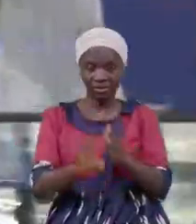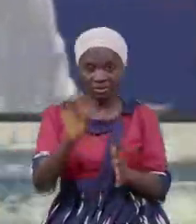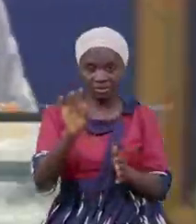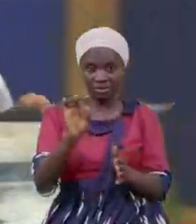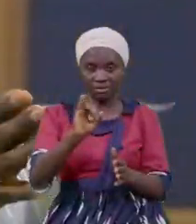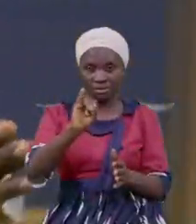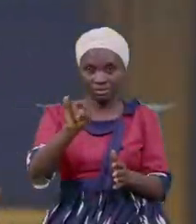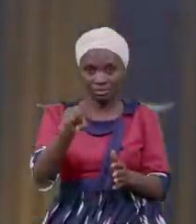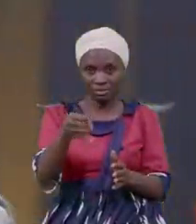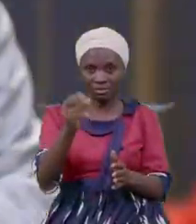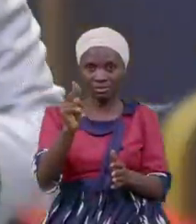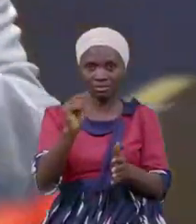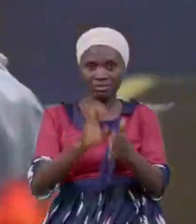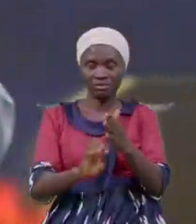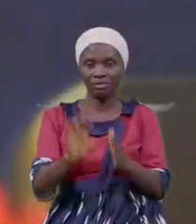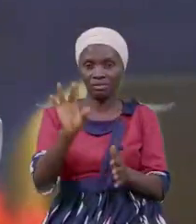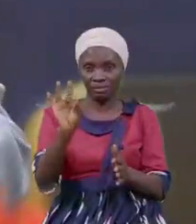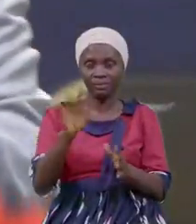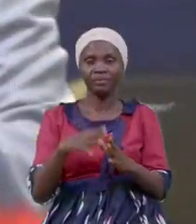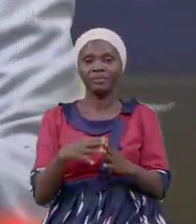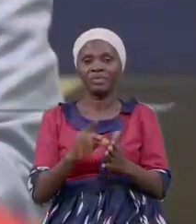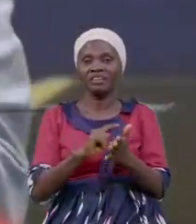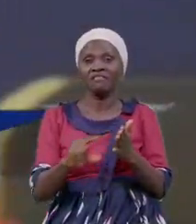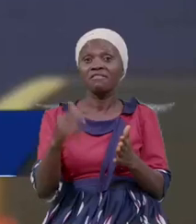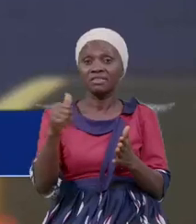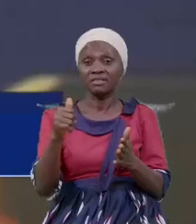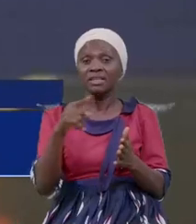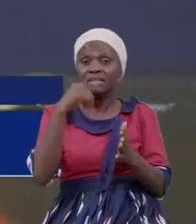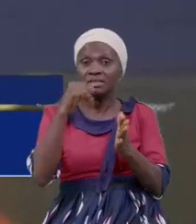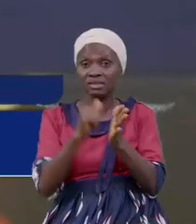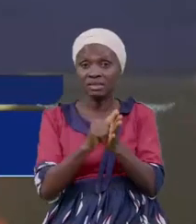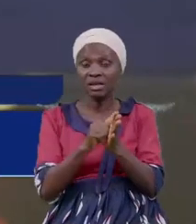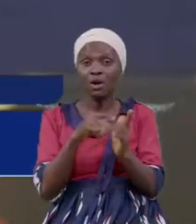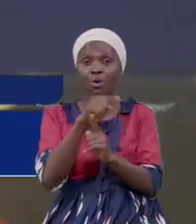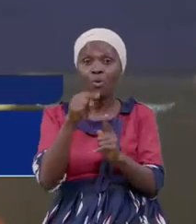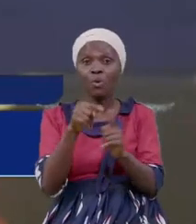lis 8 10 Jean 810